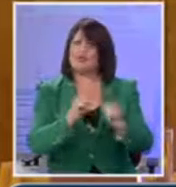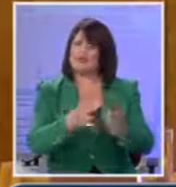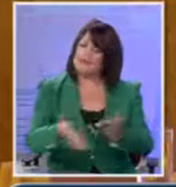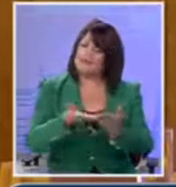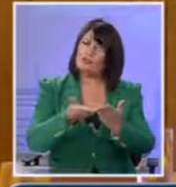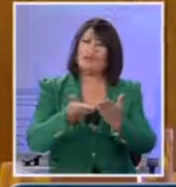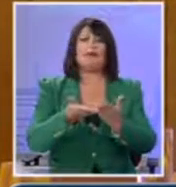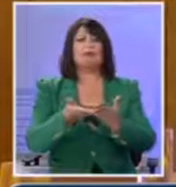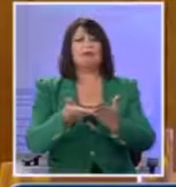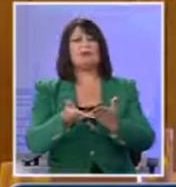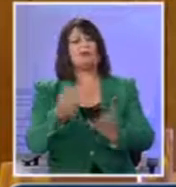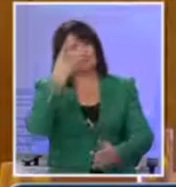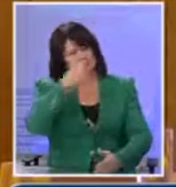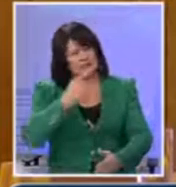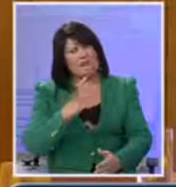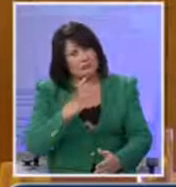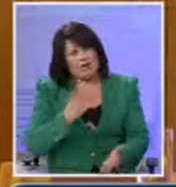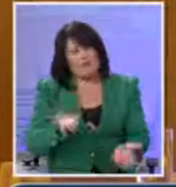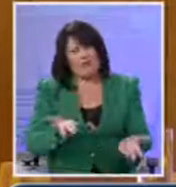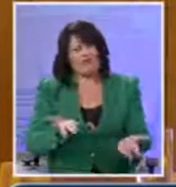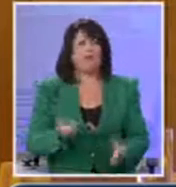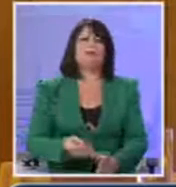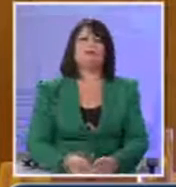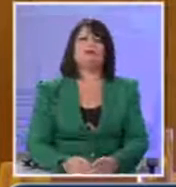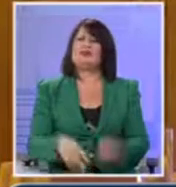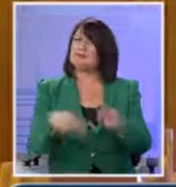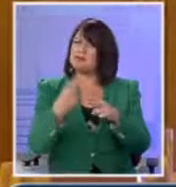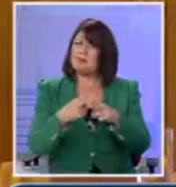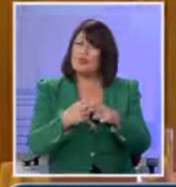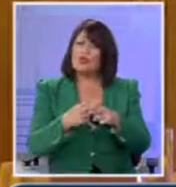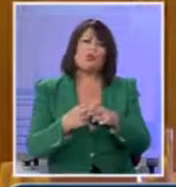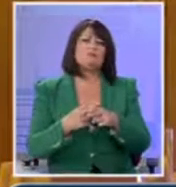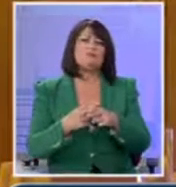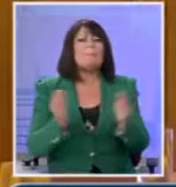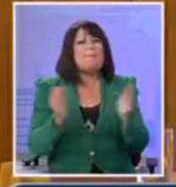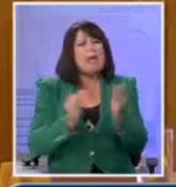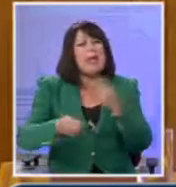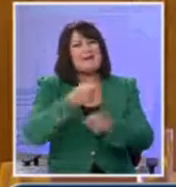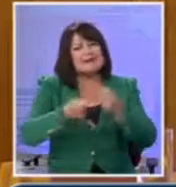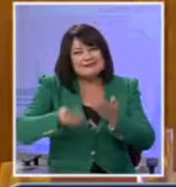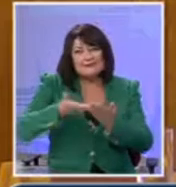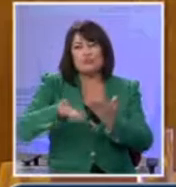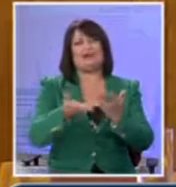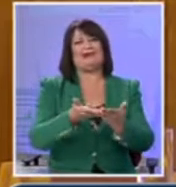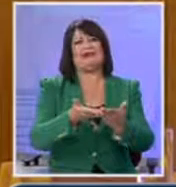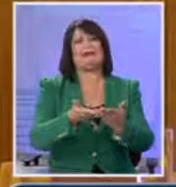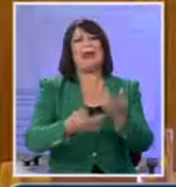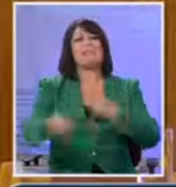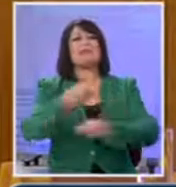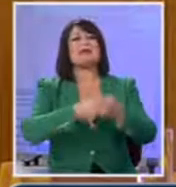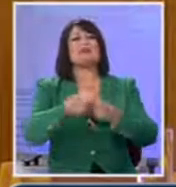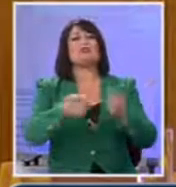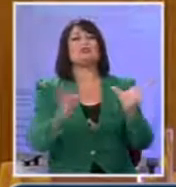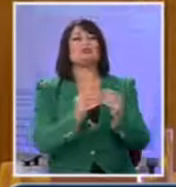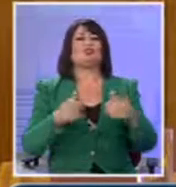δυναμικού, αλλά ακόμα πιο σημαντικό, με υποστήριξη των μικρομεσαίων επιχειρήσεων και της επιχειρηματικότητας των νέων.